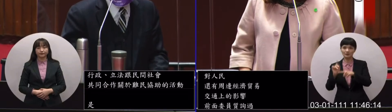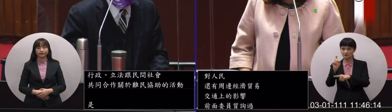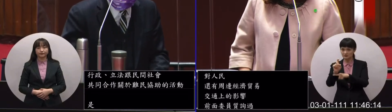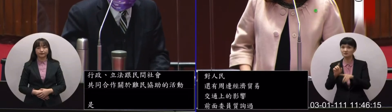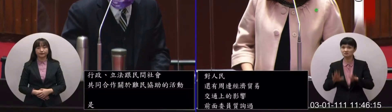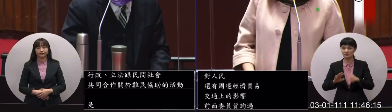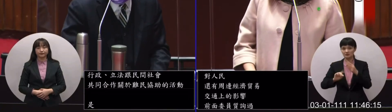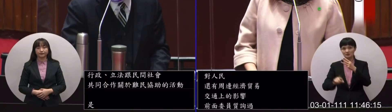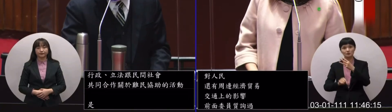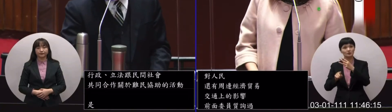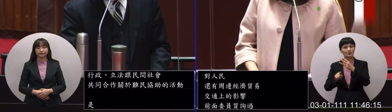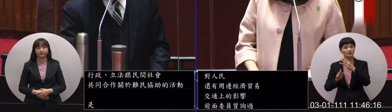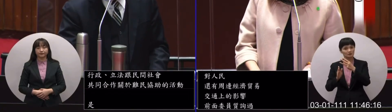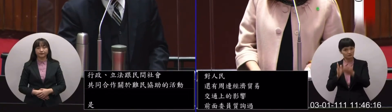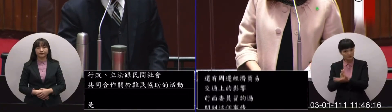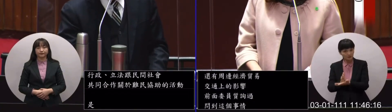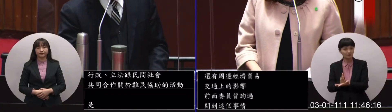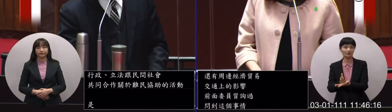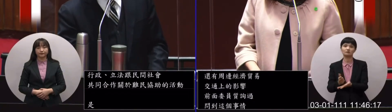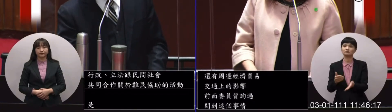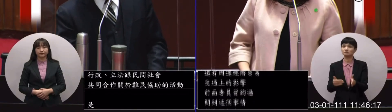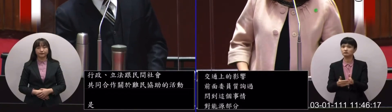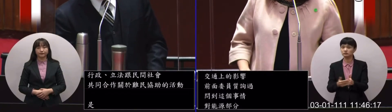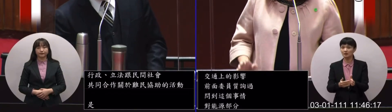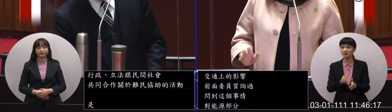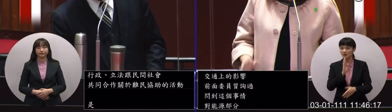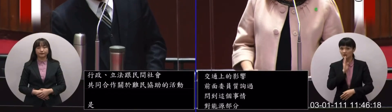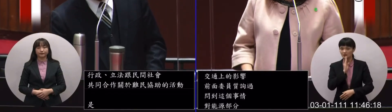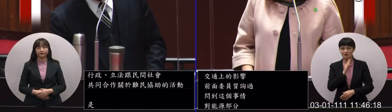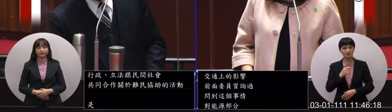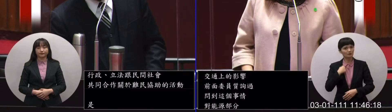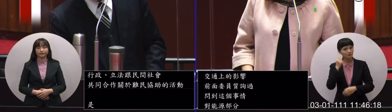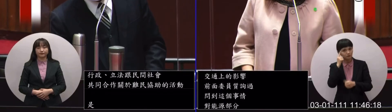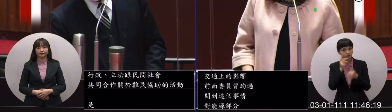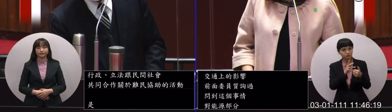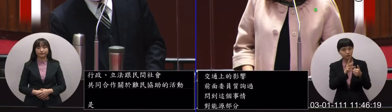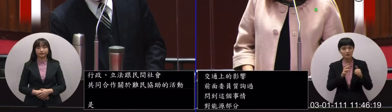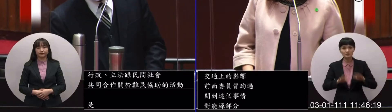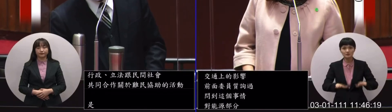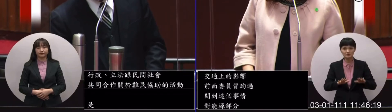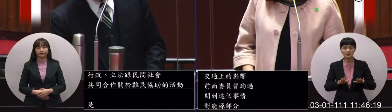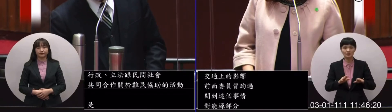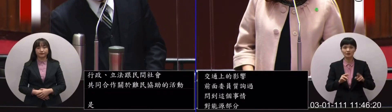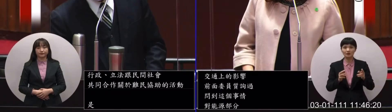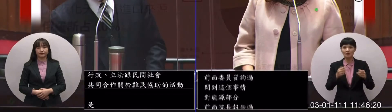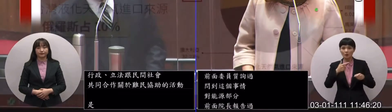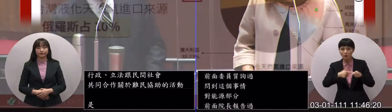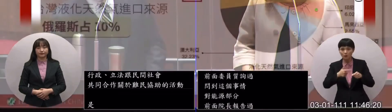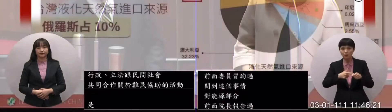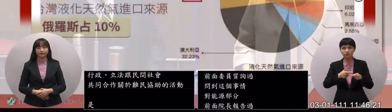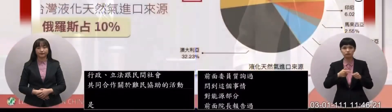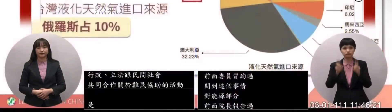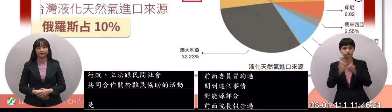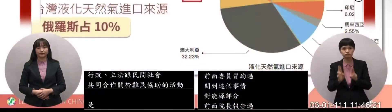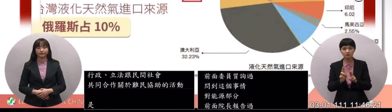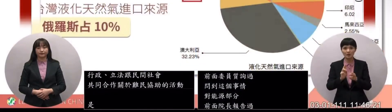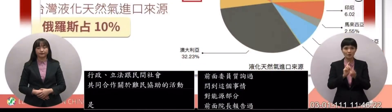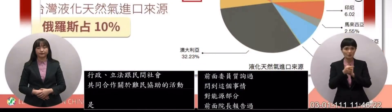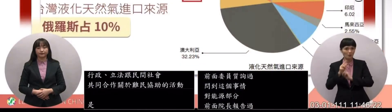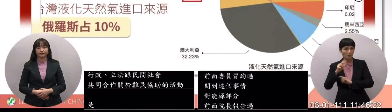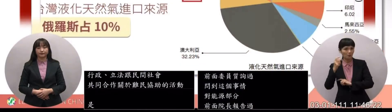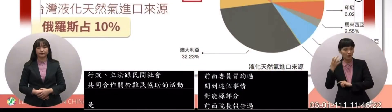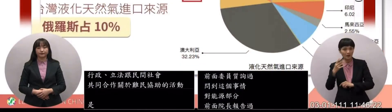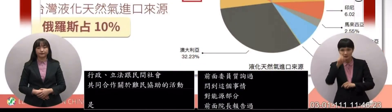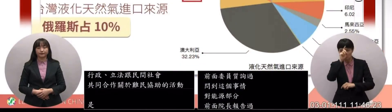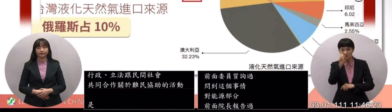约也结束了，但是我们选出个猛几点，就是讲啊，我们现在在能源转型的政策里面，希望能够煤转气